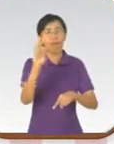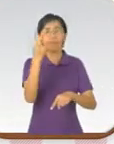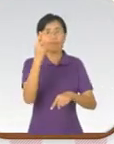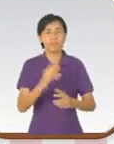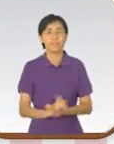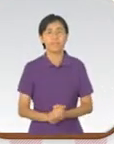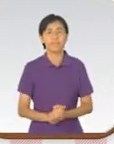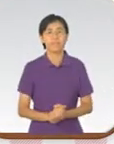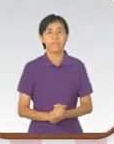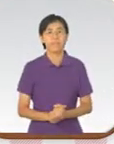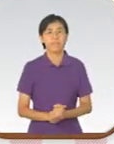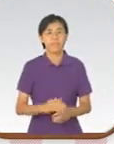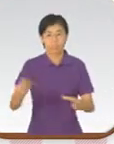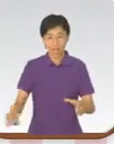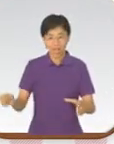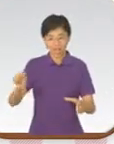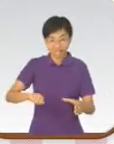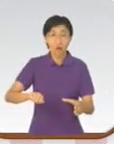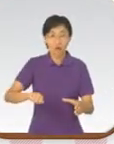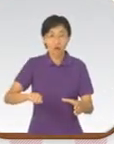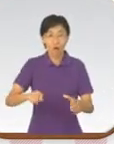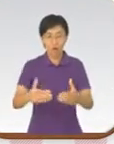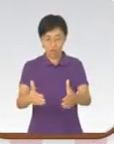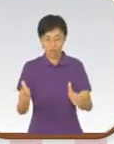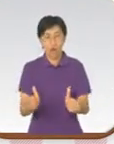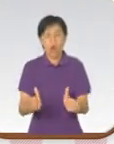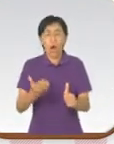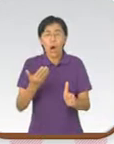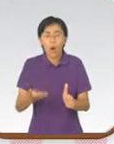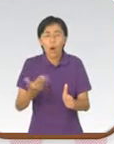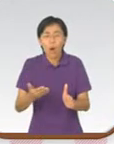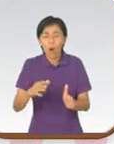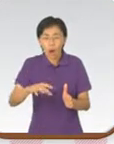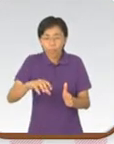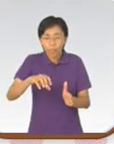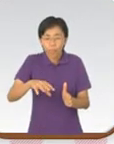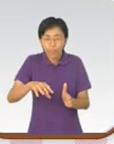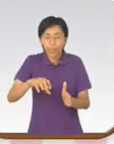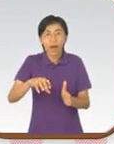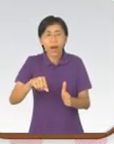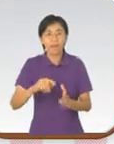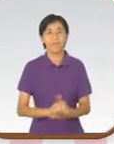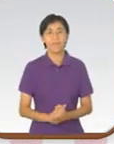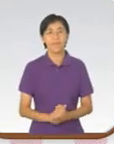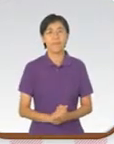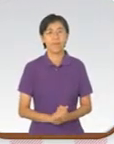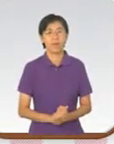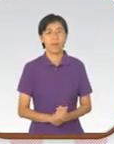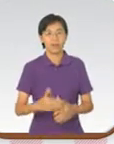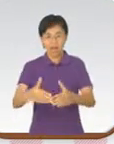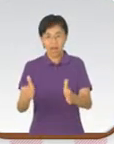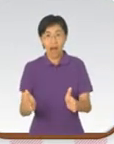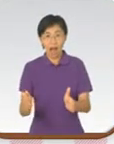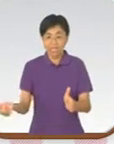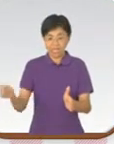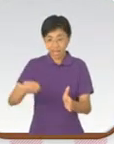อ้รู้สึกว่าเนื้อมันต่างจากบัตเตอร์ครีมเลยนะครับ ใช่ค่ะ น ี่ ดูเบาฟูนุ่มเทีย มมากๆนะคะดูเหมือนจะใส่เยอะ